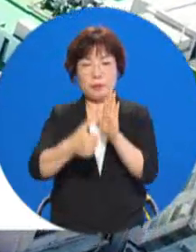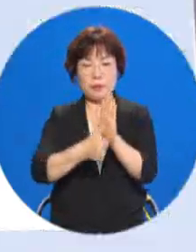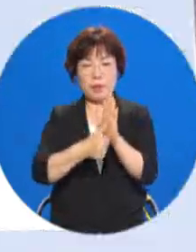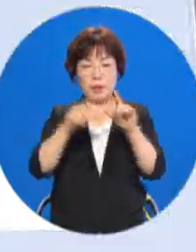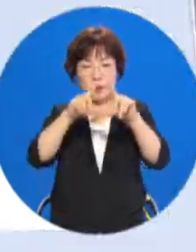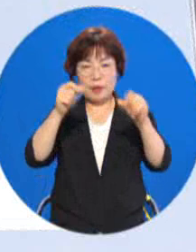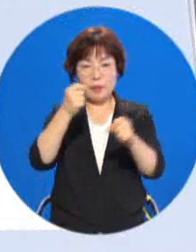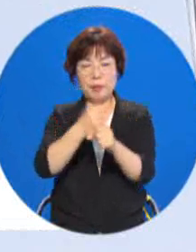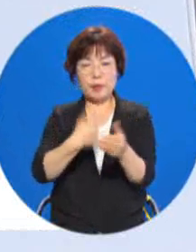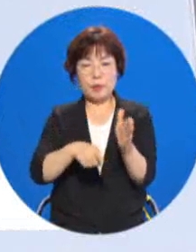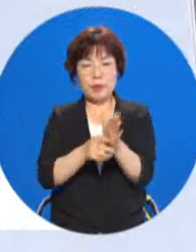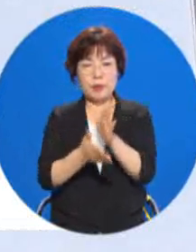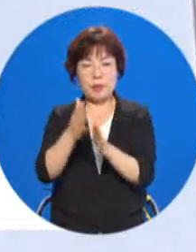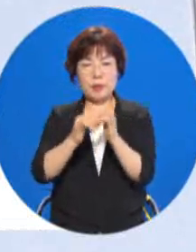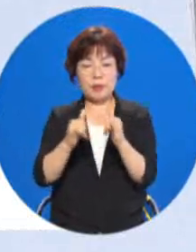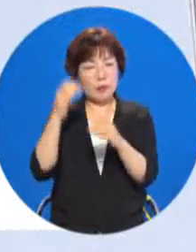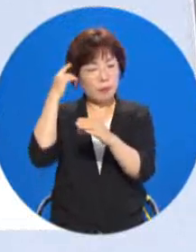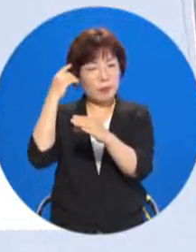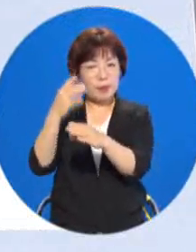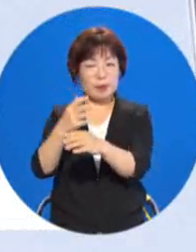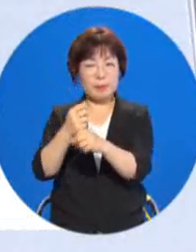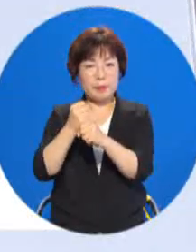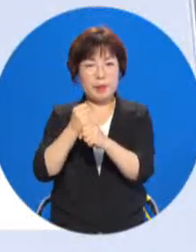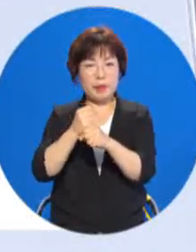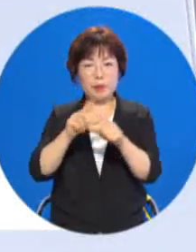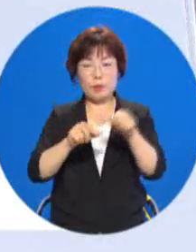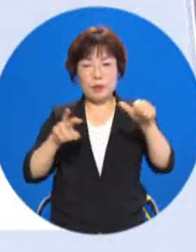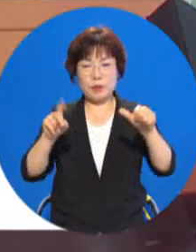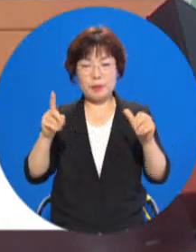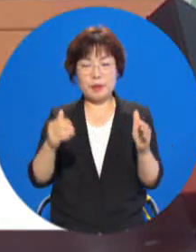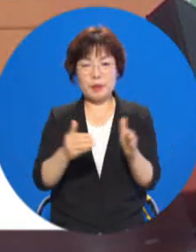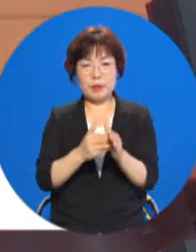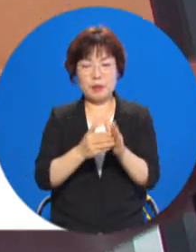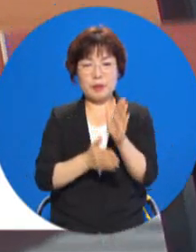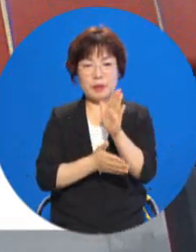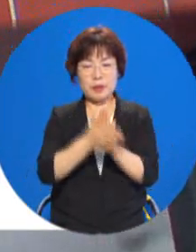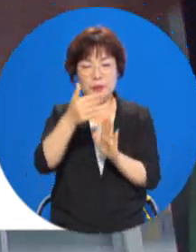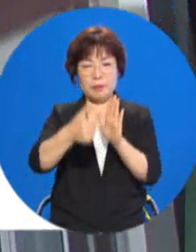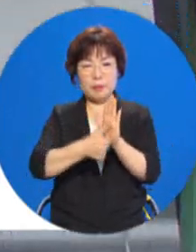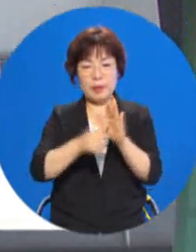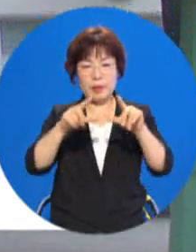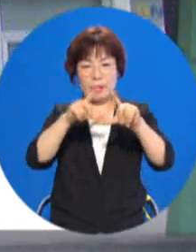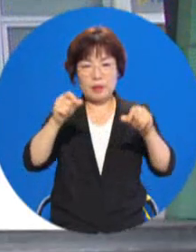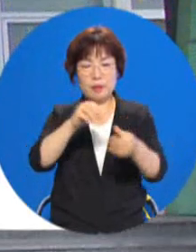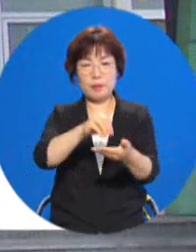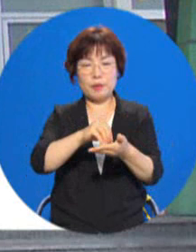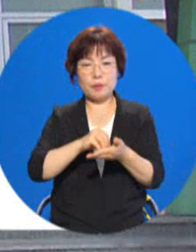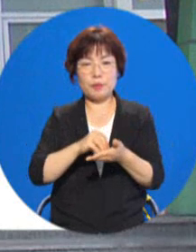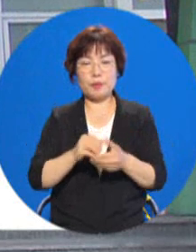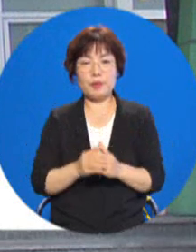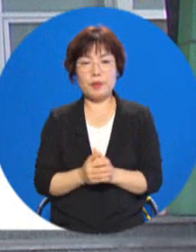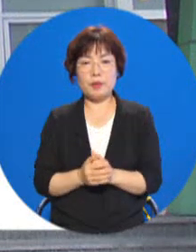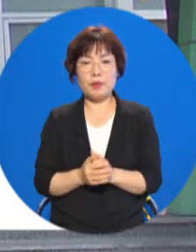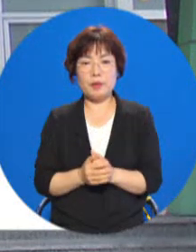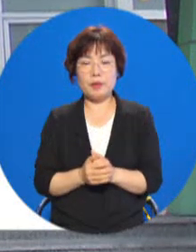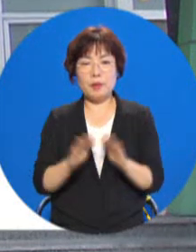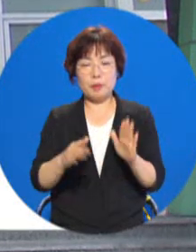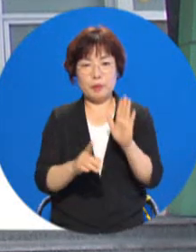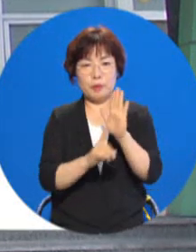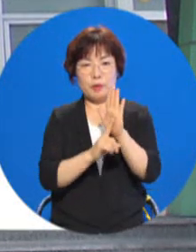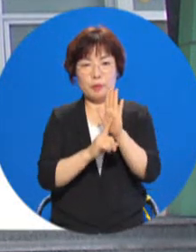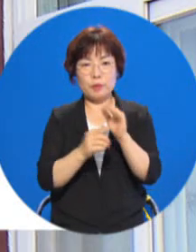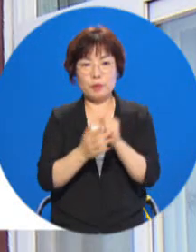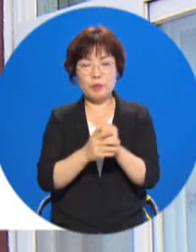위해 시민 의견을 수렴하기로 하고 오는 21일까지 통합 도시 브랜드 슬로건을 공모합니다. 이번